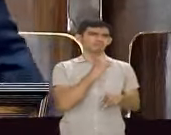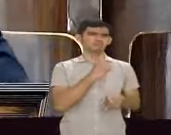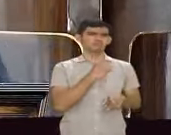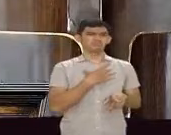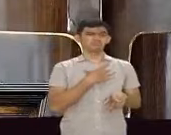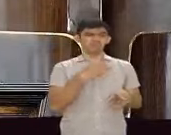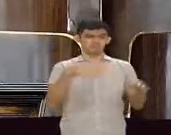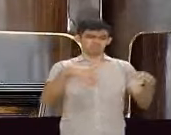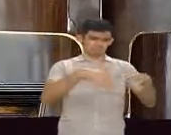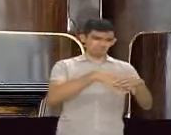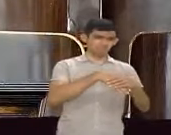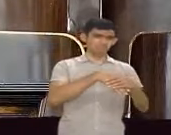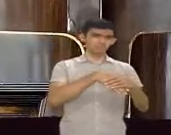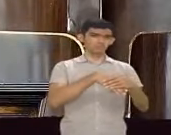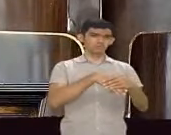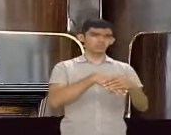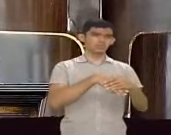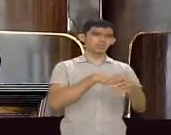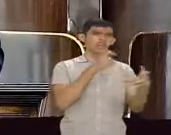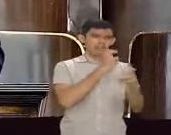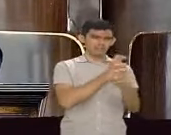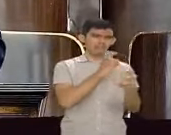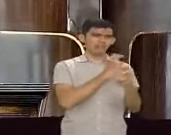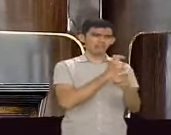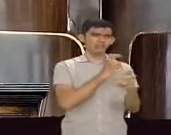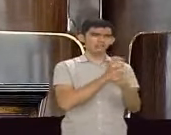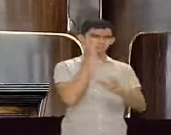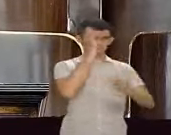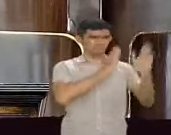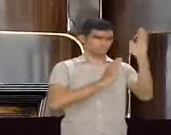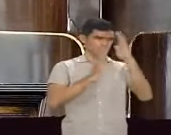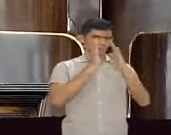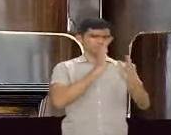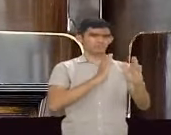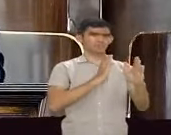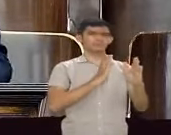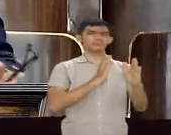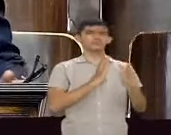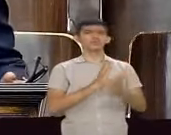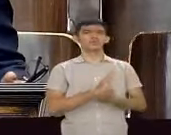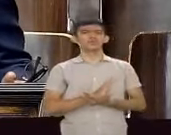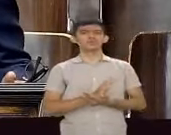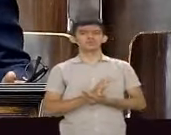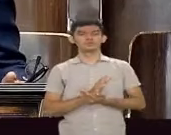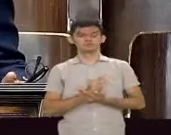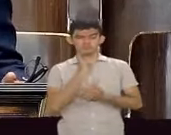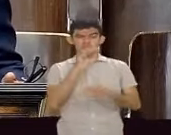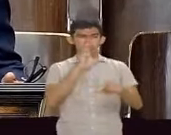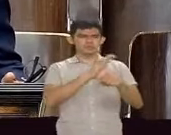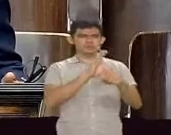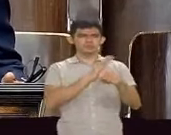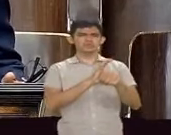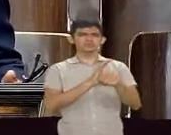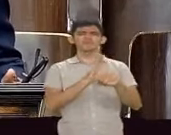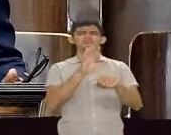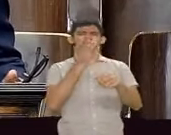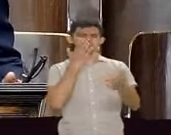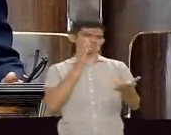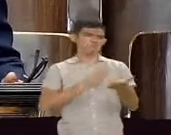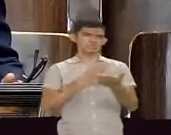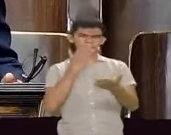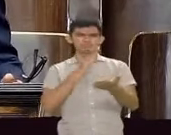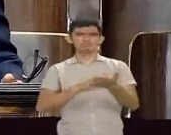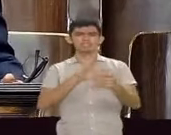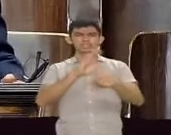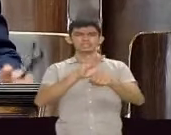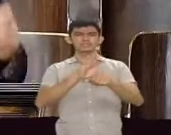sayop. Mura tagaingon, anas Ginoo, sayop ka Ginoo. Dahil na kong simba, eh, wag ginay ayo yung simba, kaning simbahan, wag